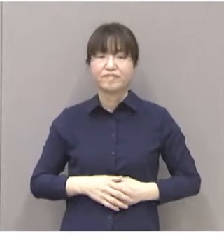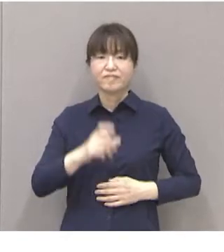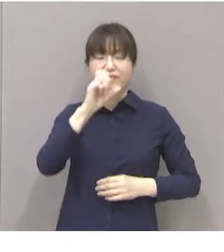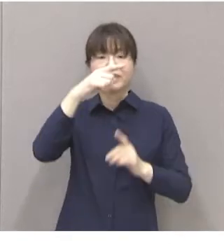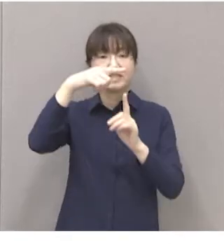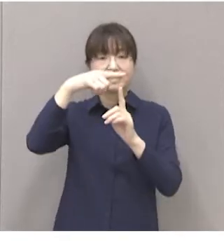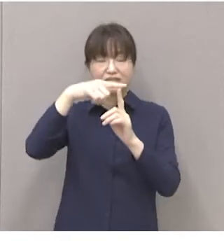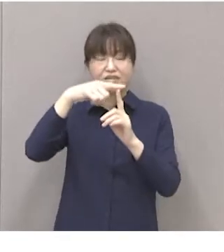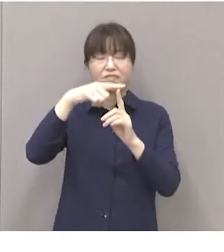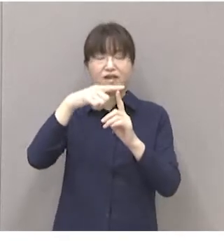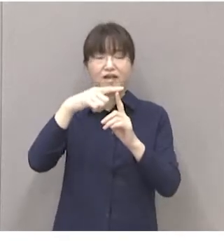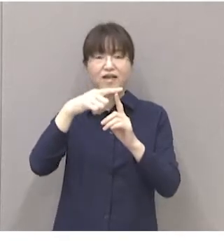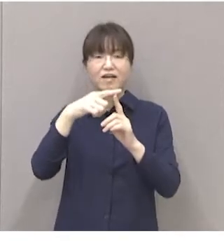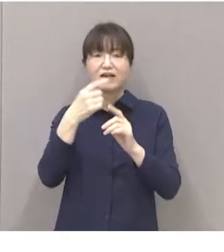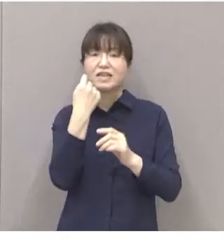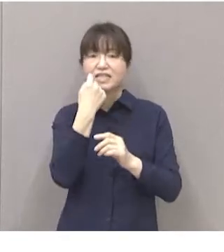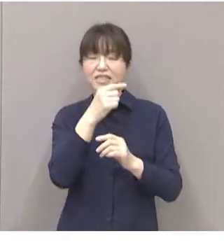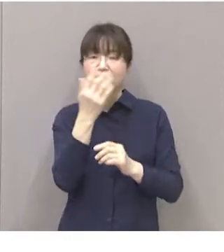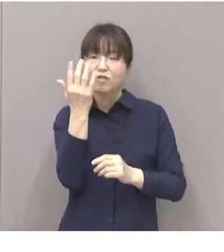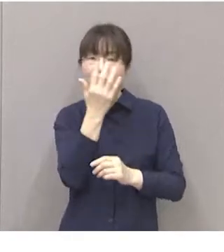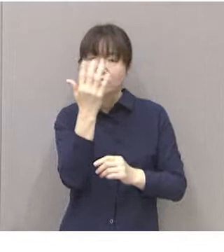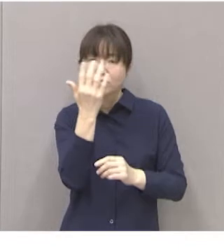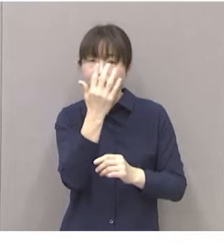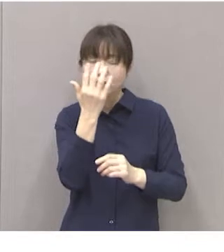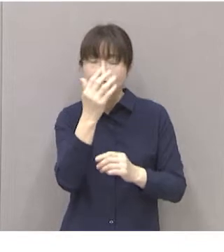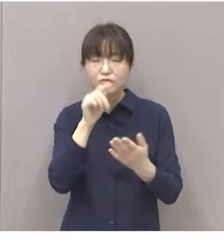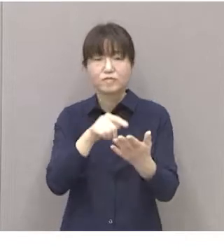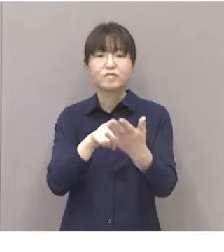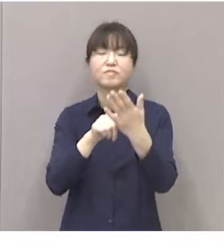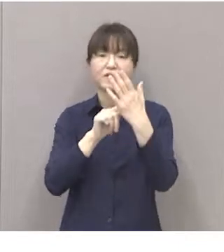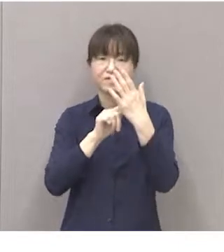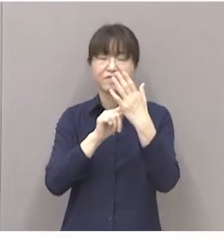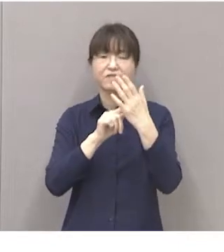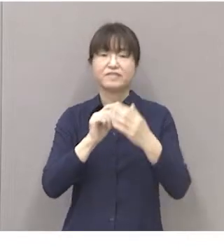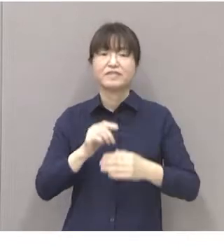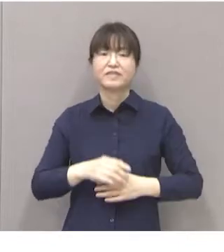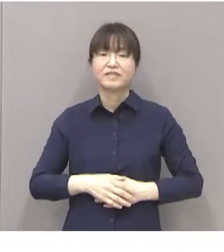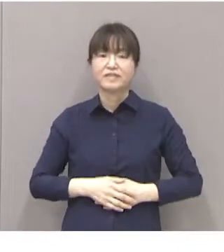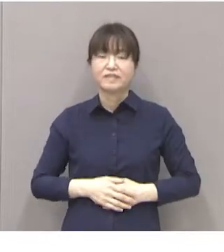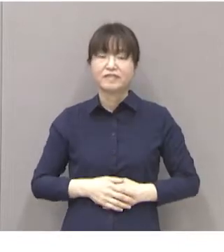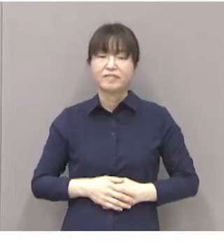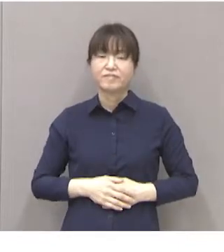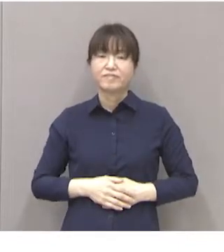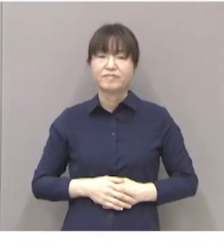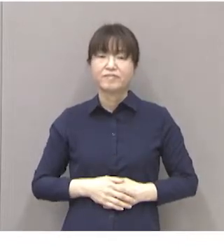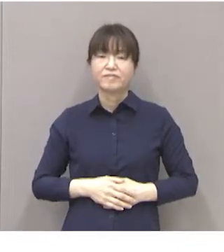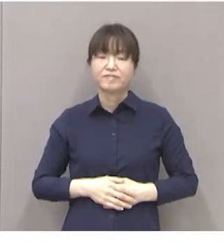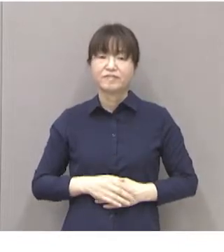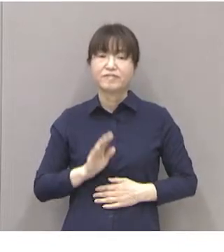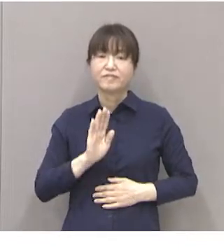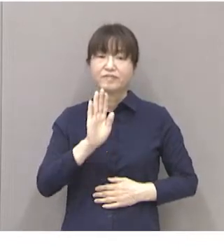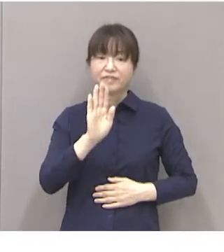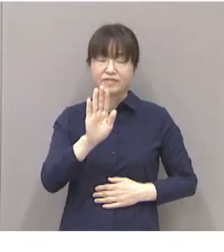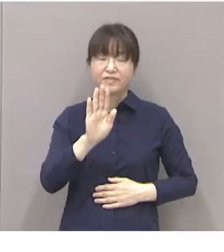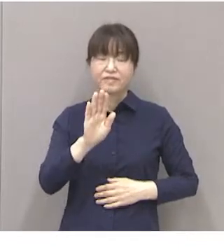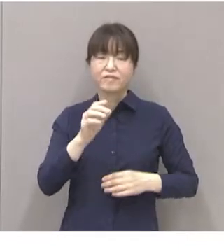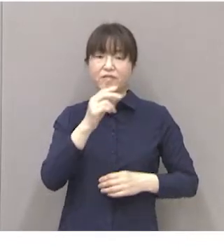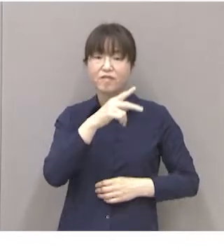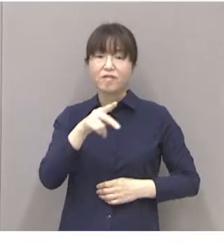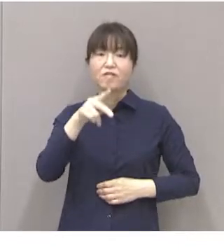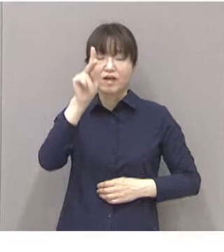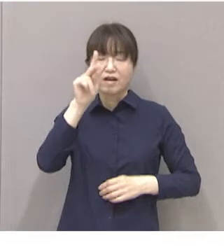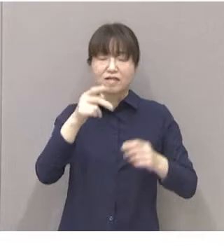とちょっとうっすらとあの正影が見えると思うんですねでその後ですねだんだんまがん細胞は